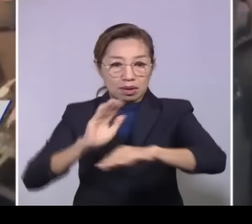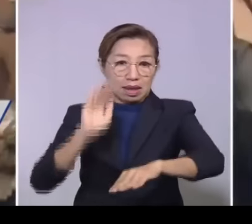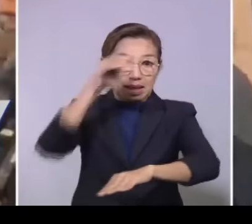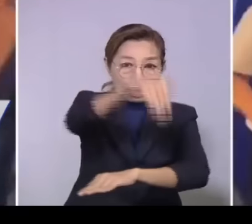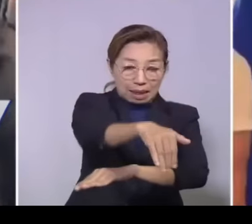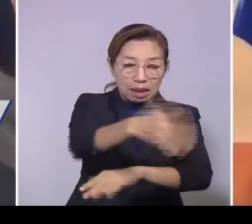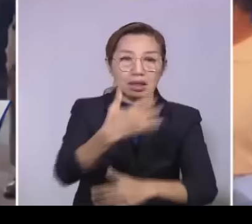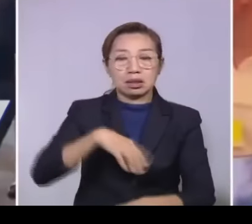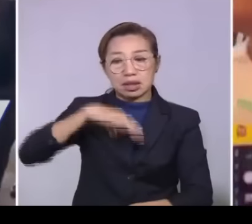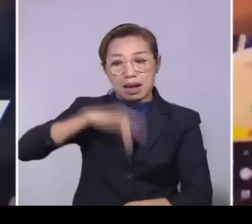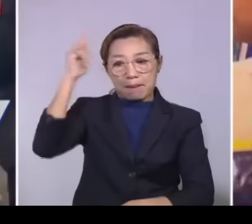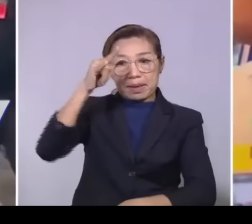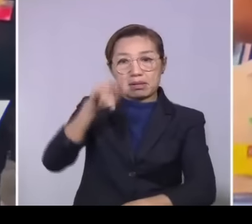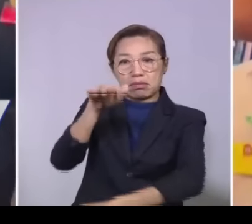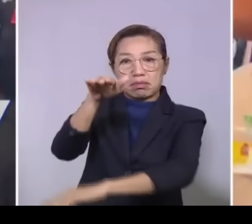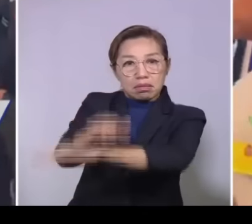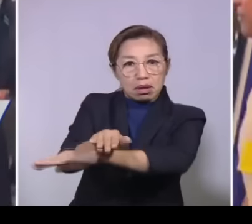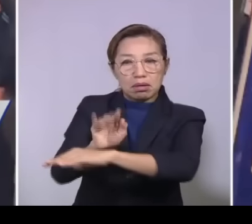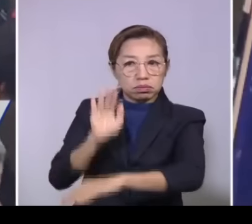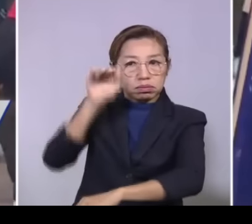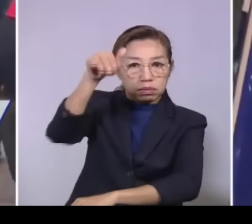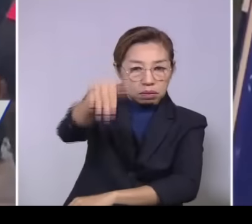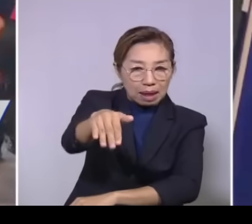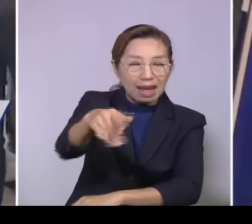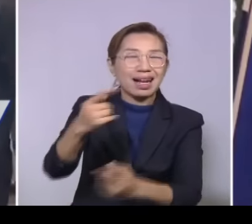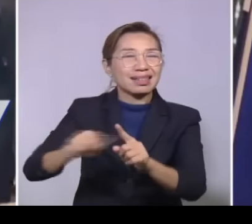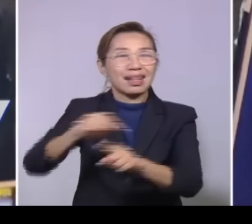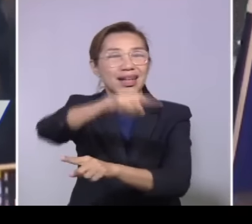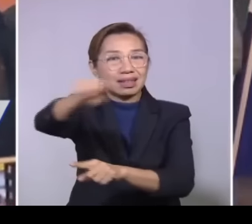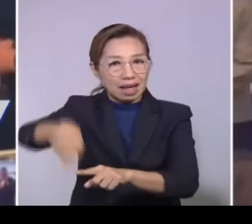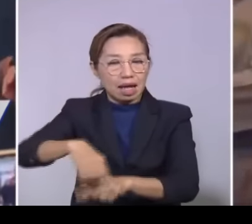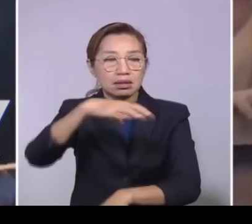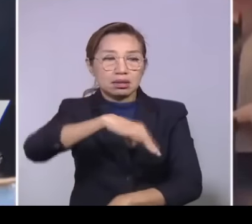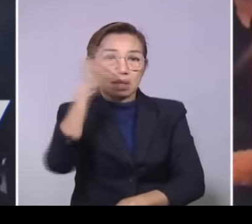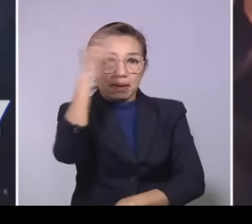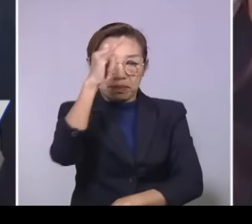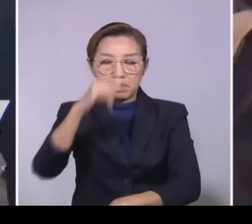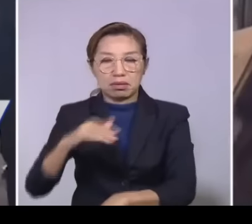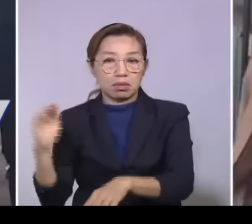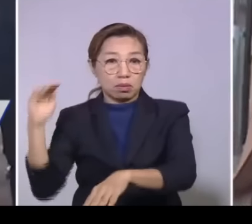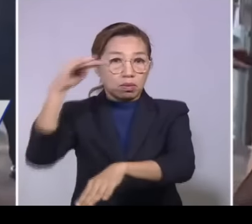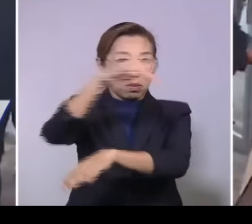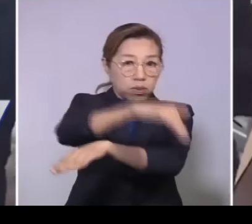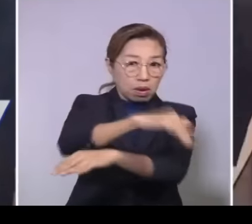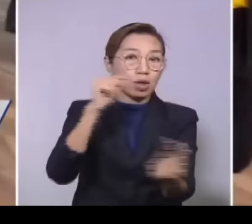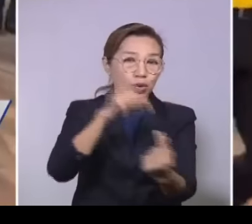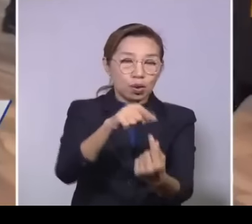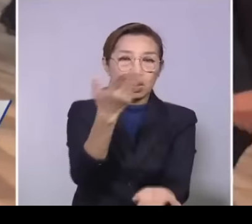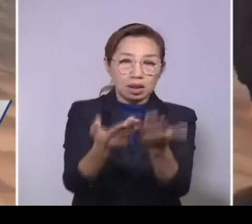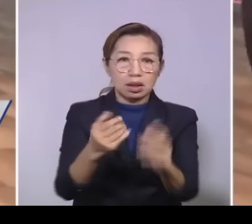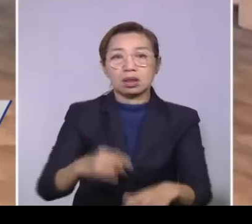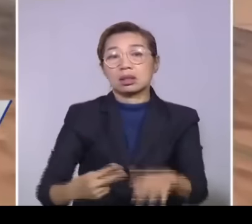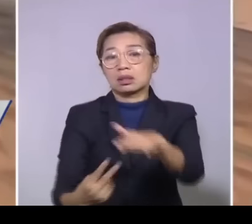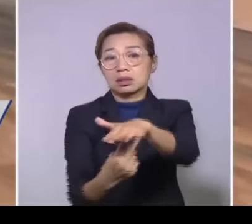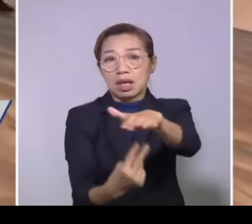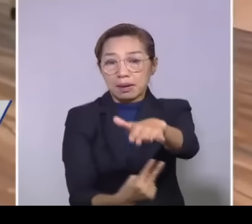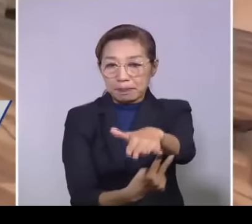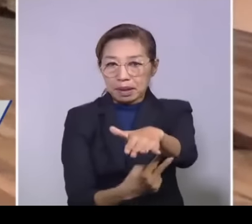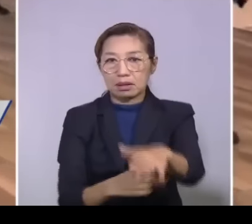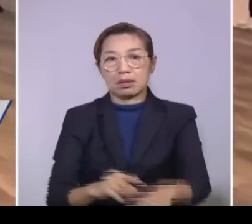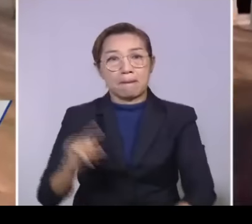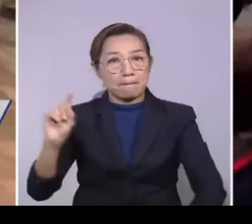สนามบินภูเก็ตที่จะทำเป็นทางยกระดับเชื่อมต่อสนามบินยังมีโครงการก่อสร้างสะพานสารสินธ์แห่งใหม่เพื่อรองรับสนามบิน